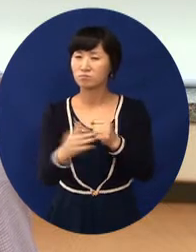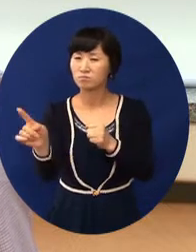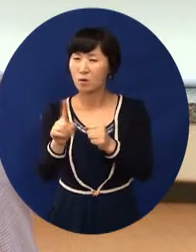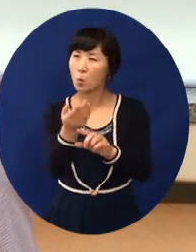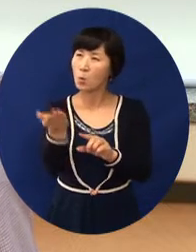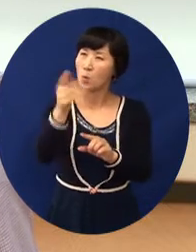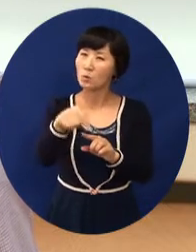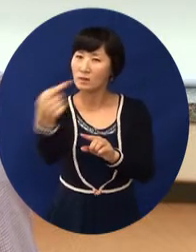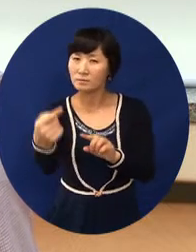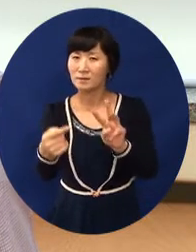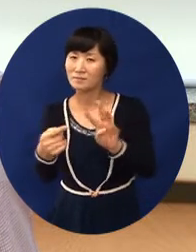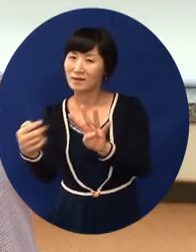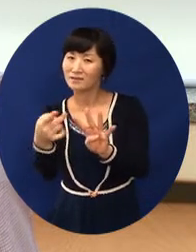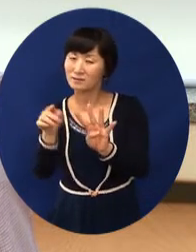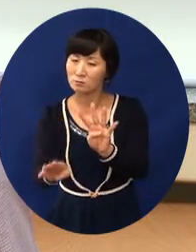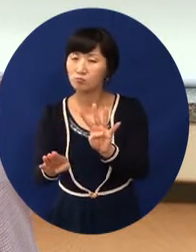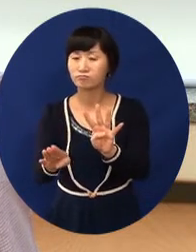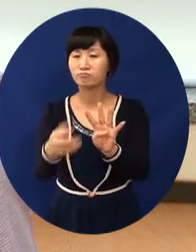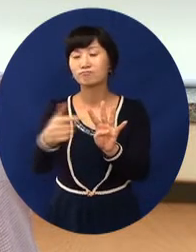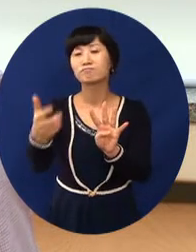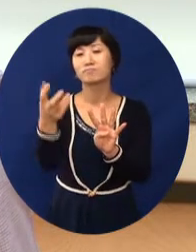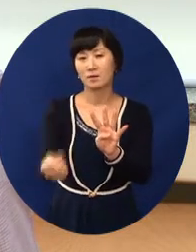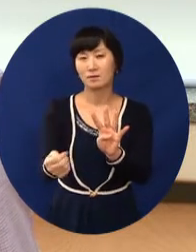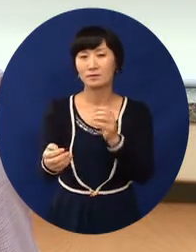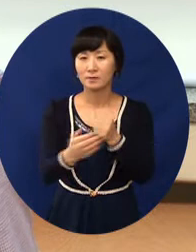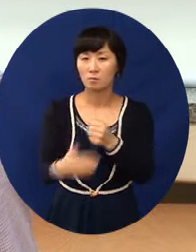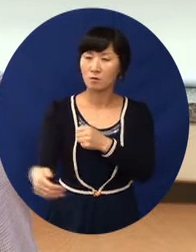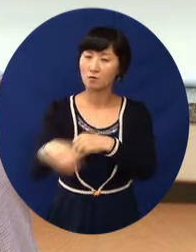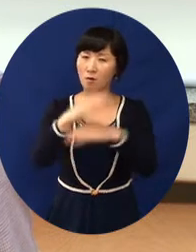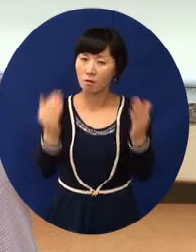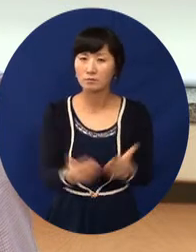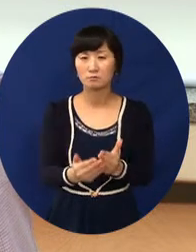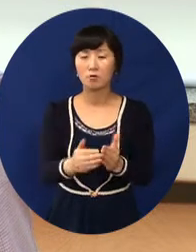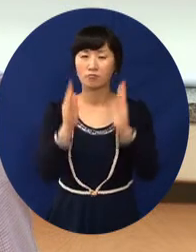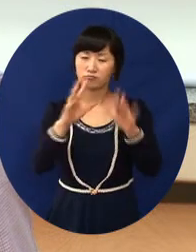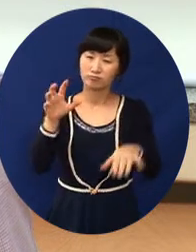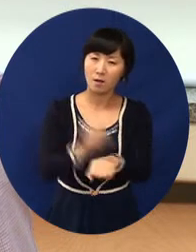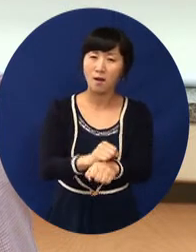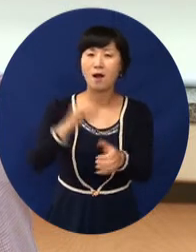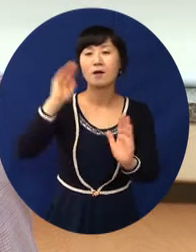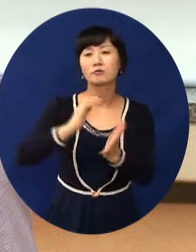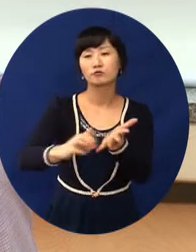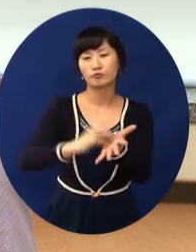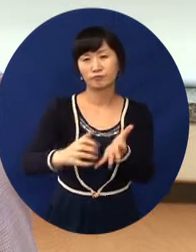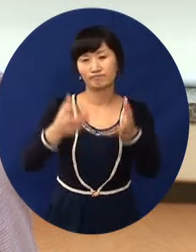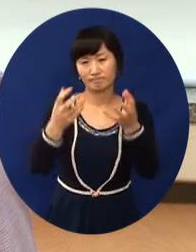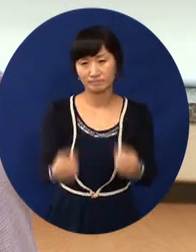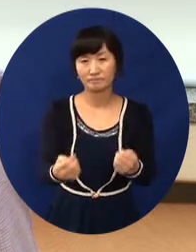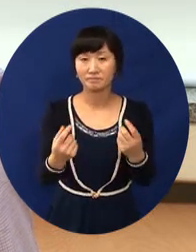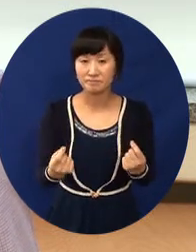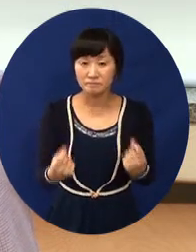차상위권인 3등급에서 4등급의 비율도 높아 전체적으로 우수한 성적을 가진 학생들의 분포가 높다고